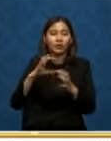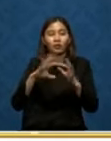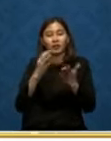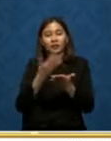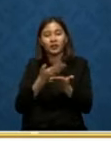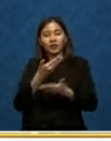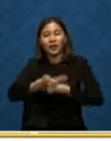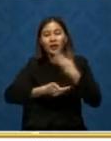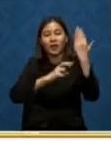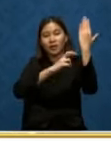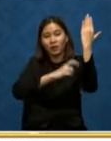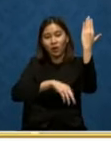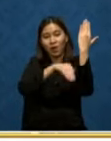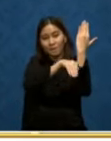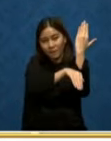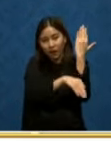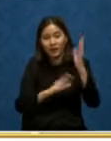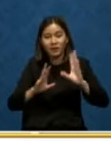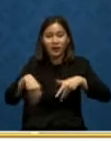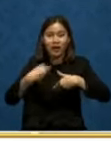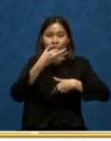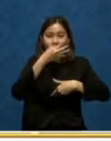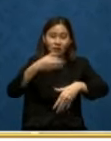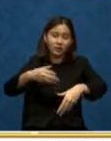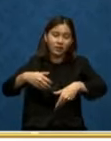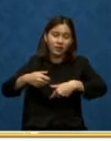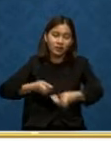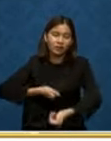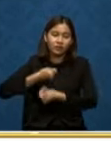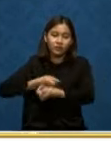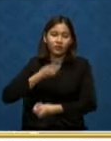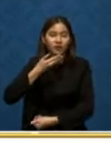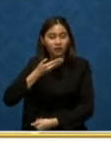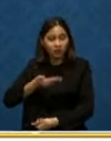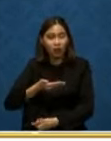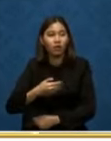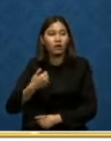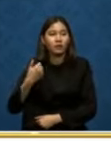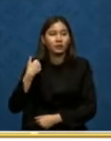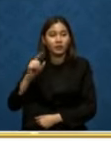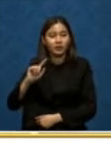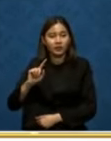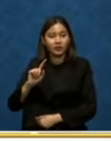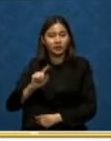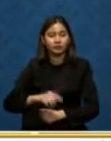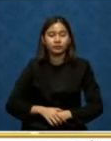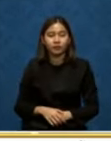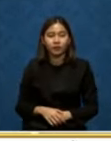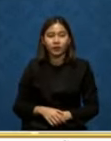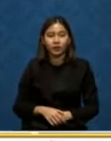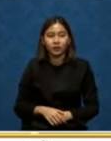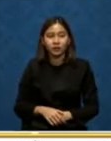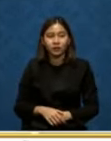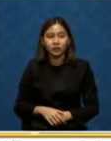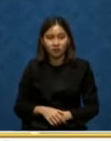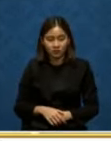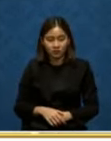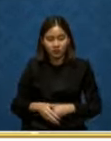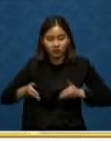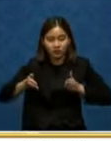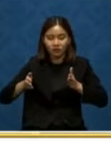ปาล์มให้กับพี่น้องชาวเกษตรกรมาโดยตลอดนะครับเคยแสดงถึงสัญลักษณ์เคยกีดขวางทาง